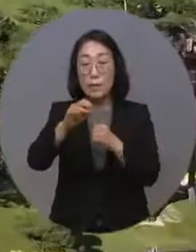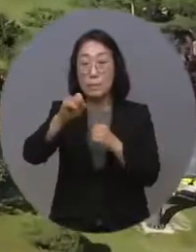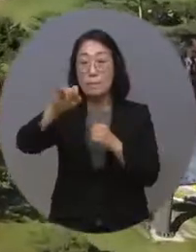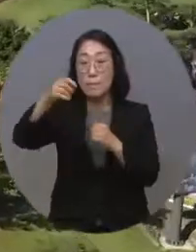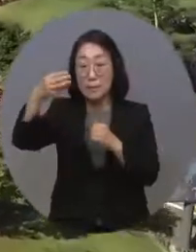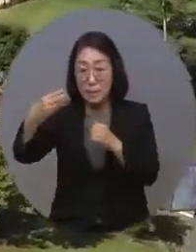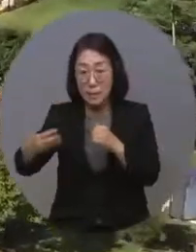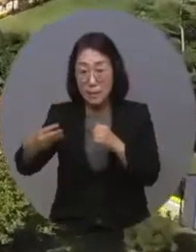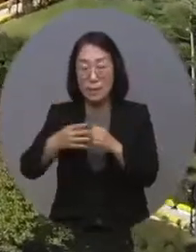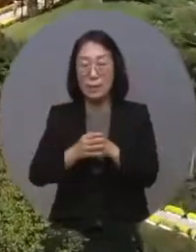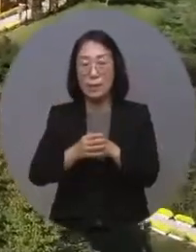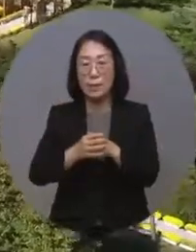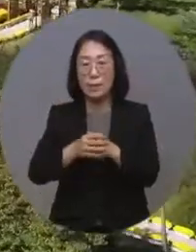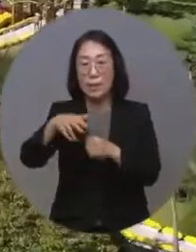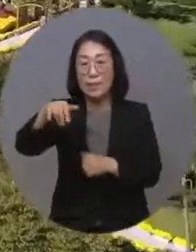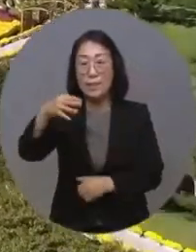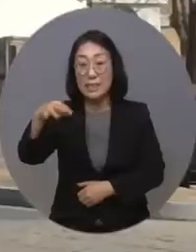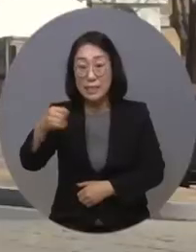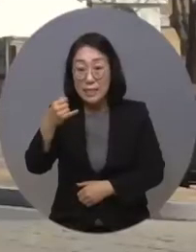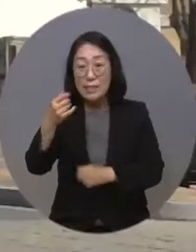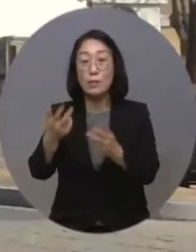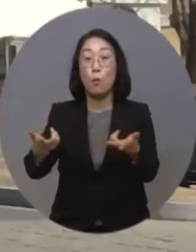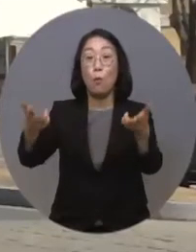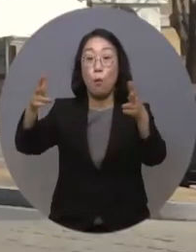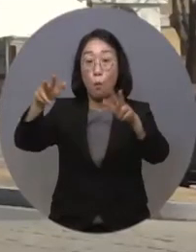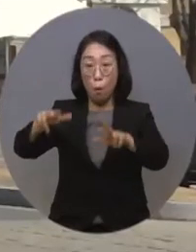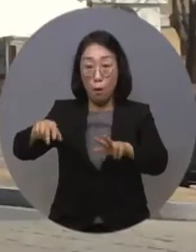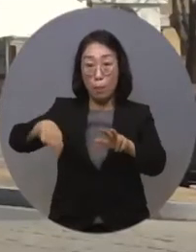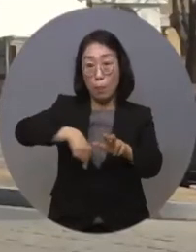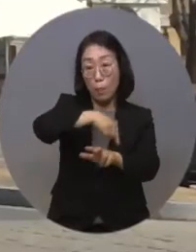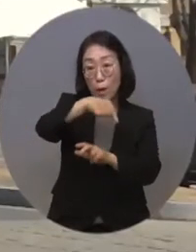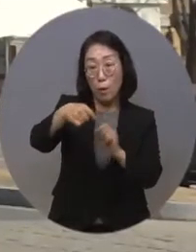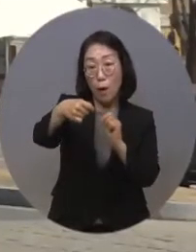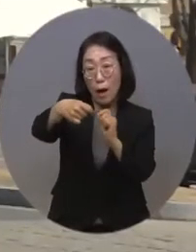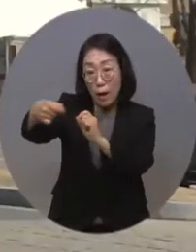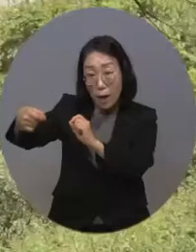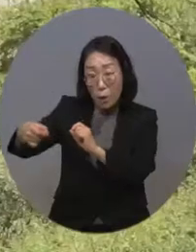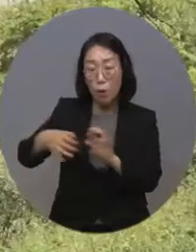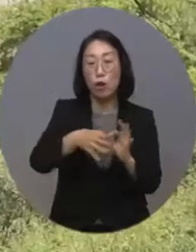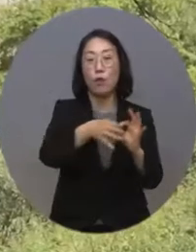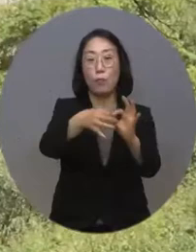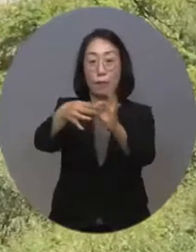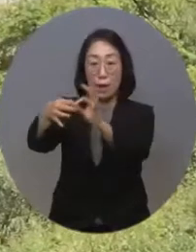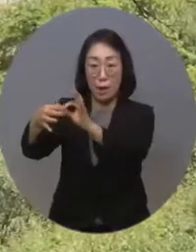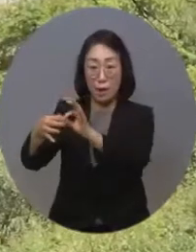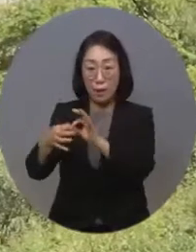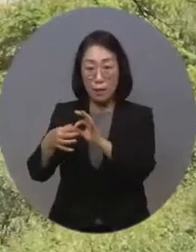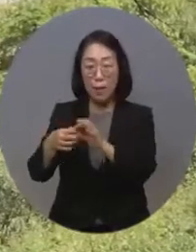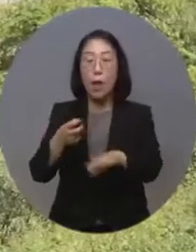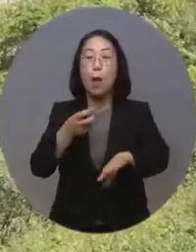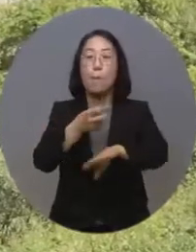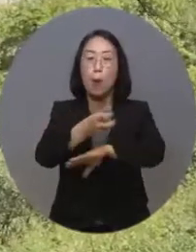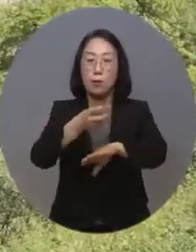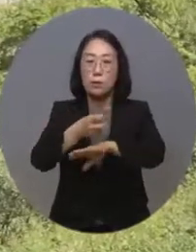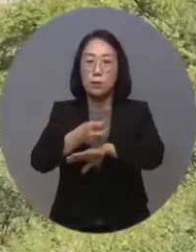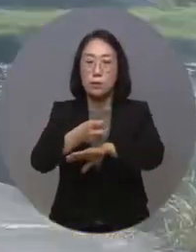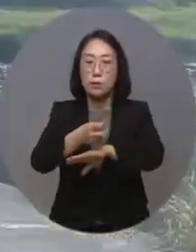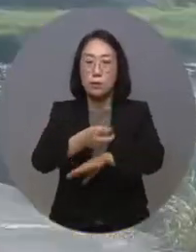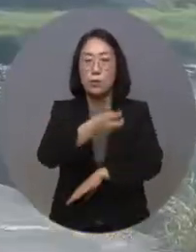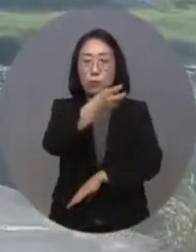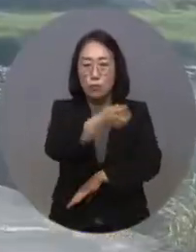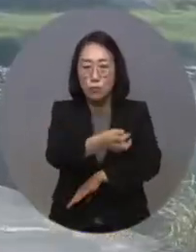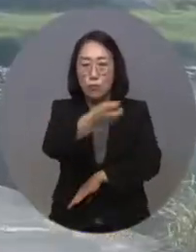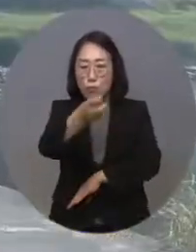관광지인 임실 지질 테마파크와 주변 관광지를 연계 운영하는 버스 투어 상품 명소탐방 시집